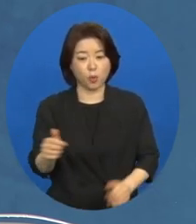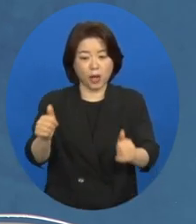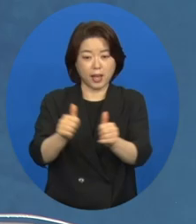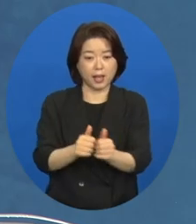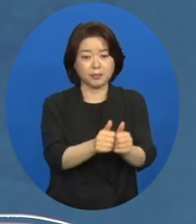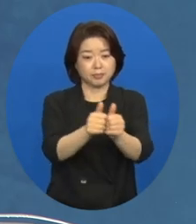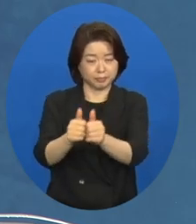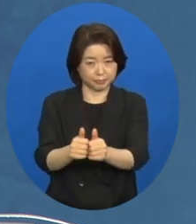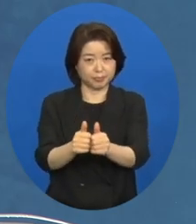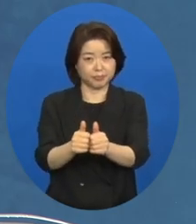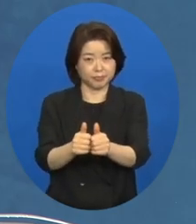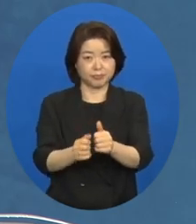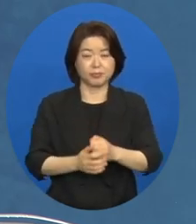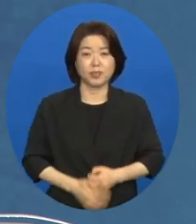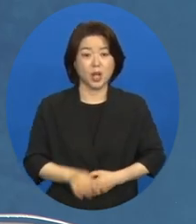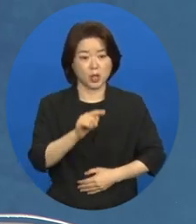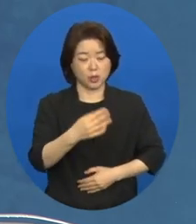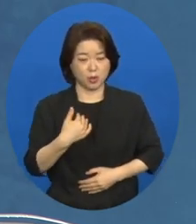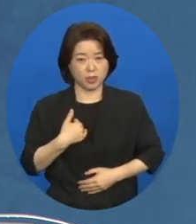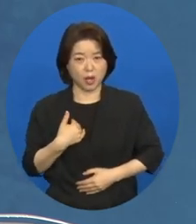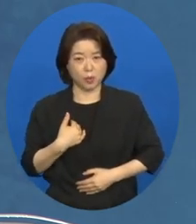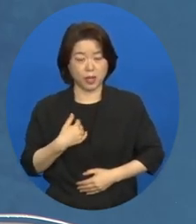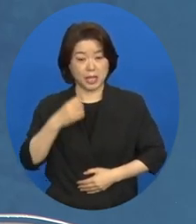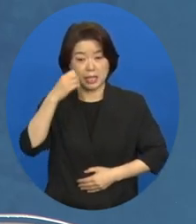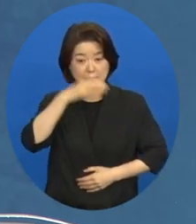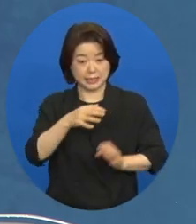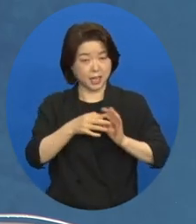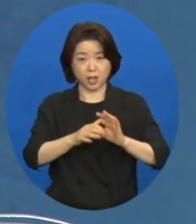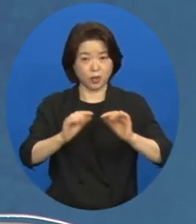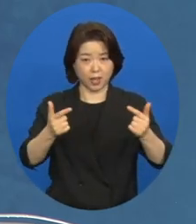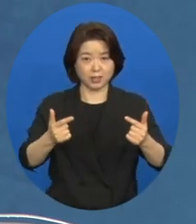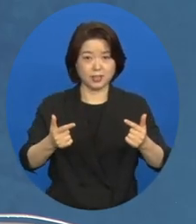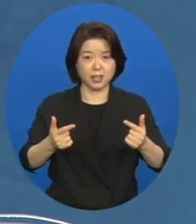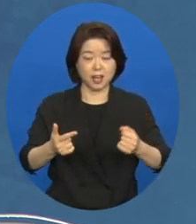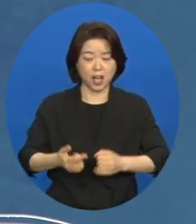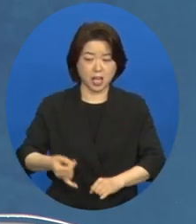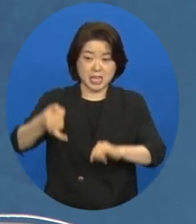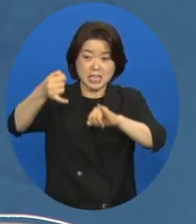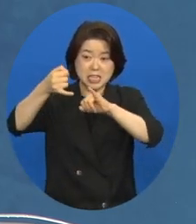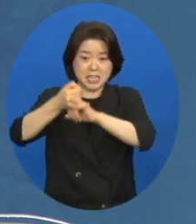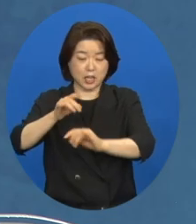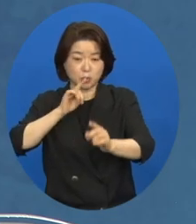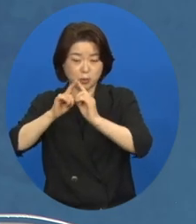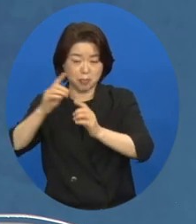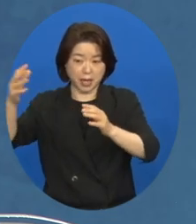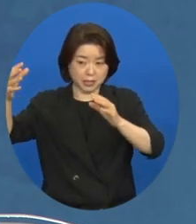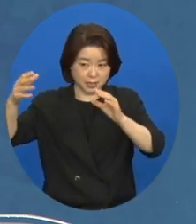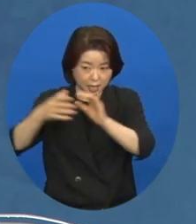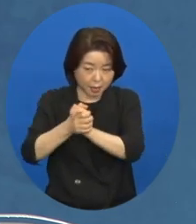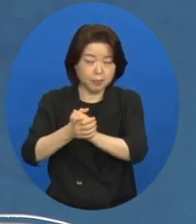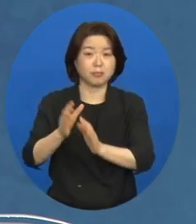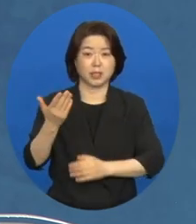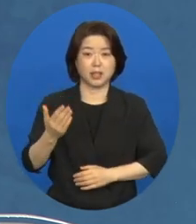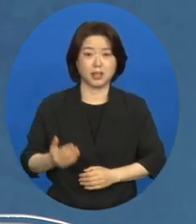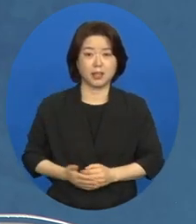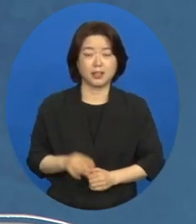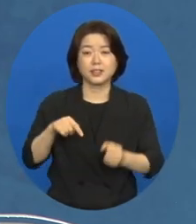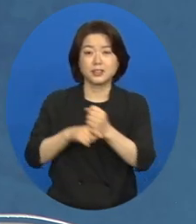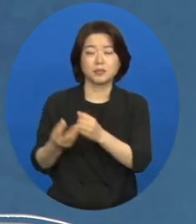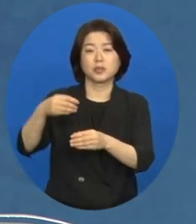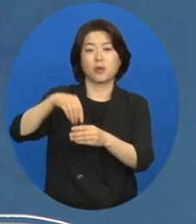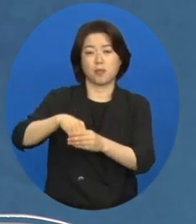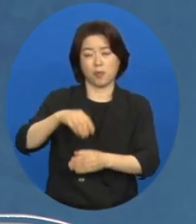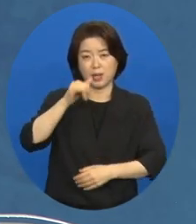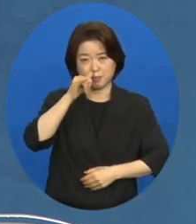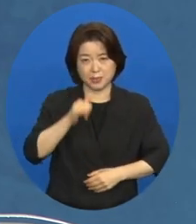할게. 넌 나와 그냥 관계가 아니라 언약의 관계야. 그 의미가 담겨져 있어요.